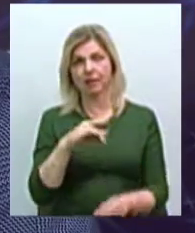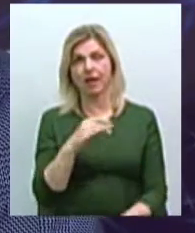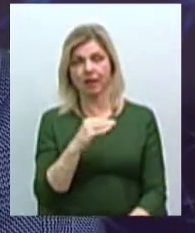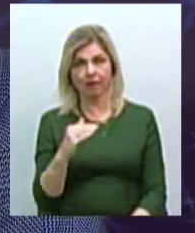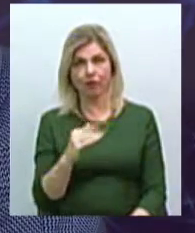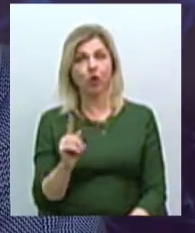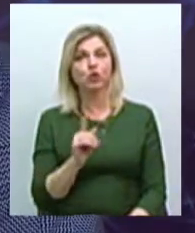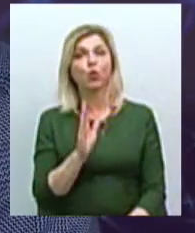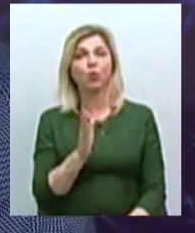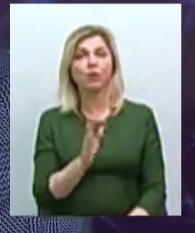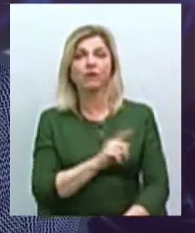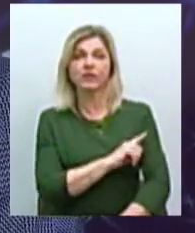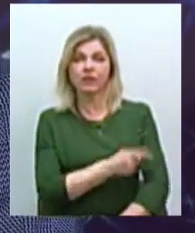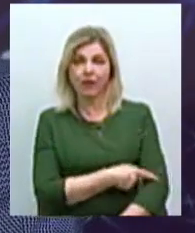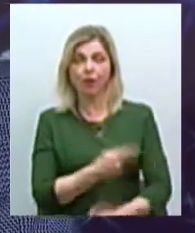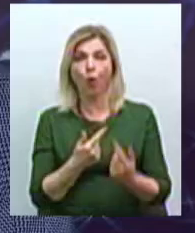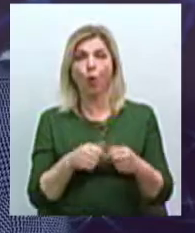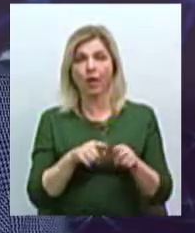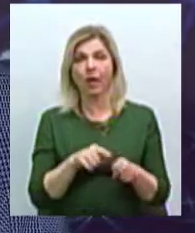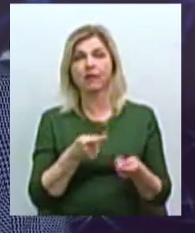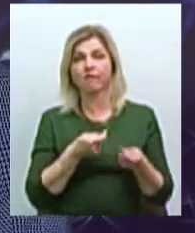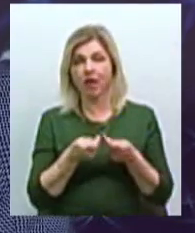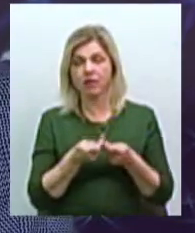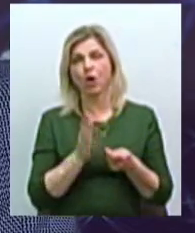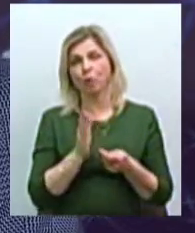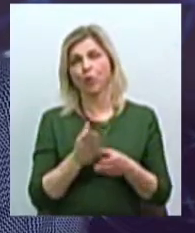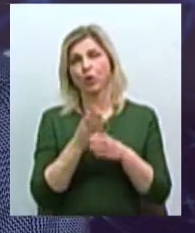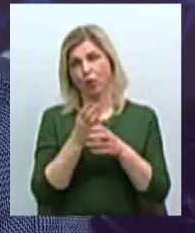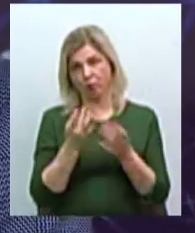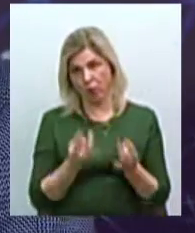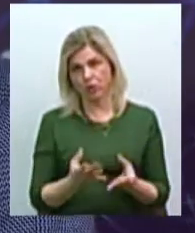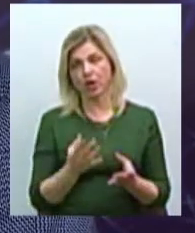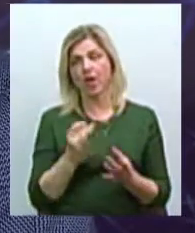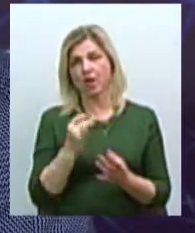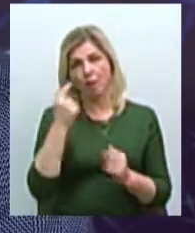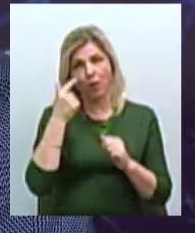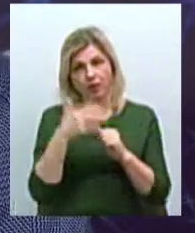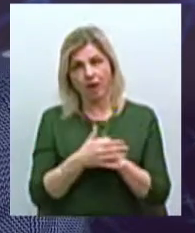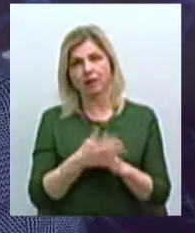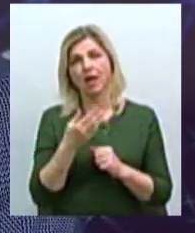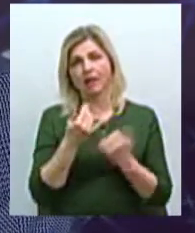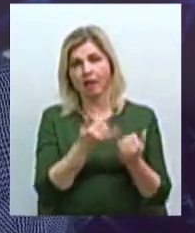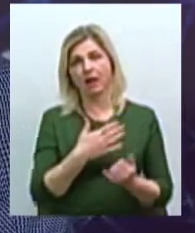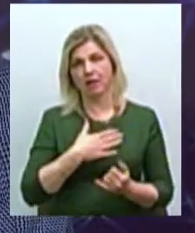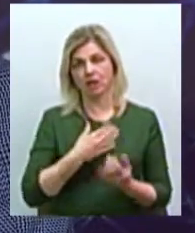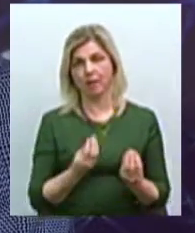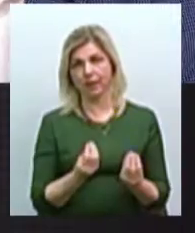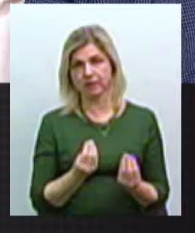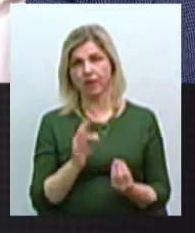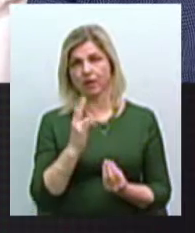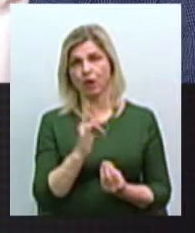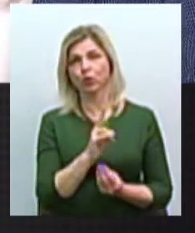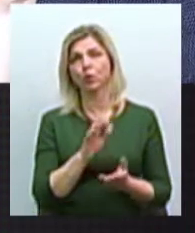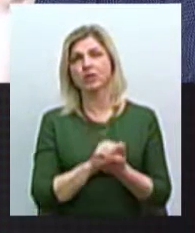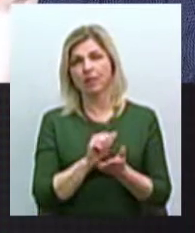местных органов власти, конечно, всегда будет упрощаться, делаться более понятным, доступным для наших бизнесменов николаевских, которые занимаются этим